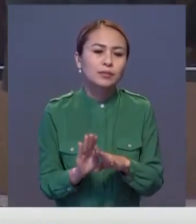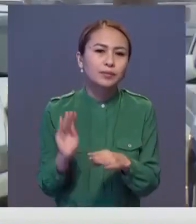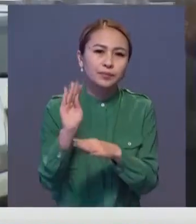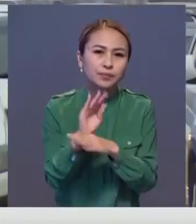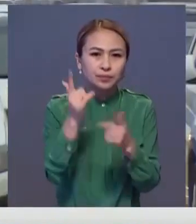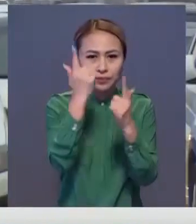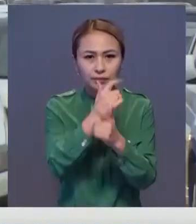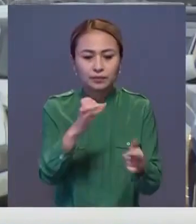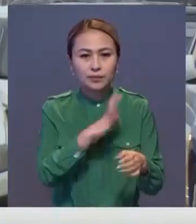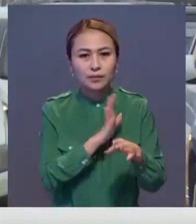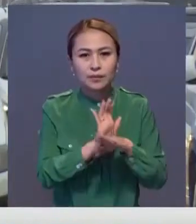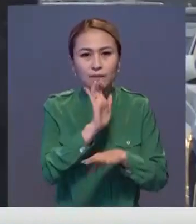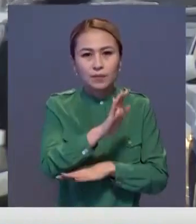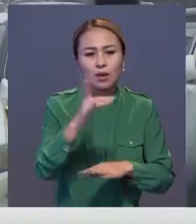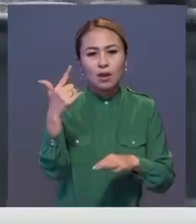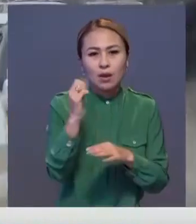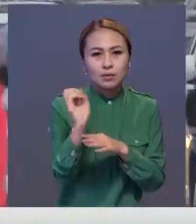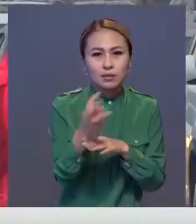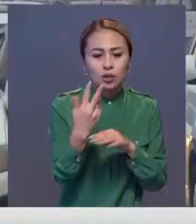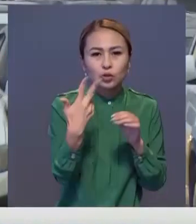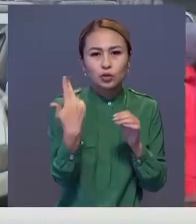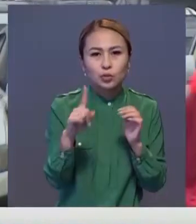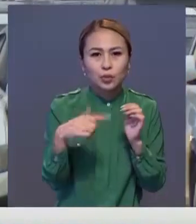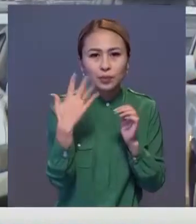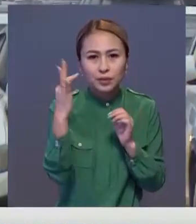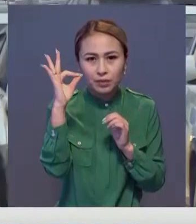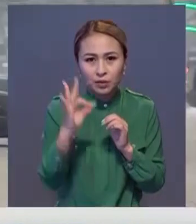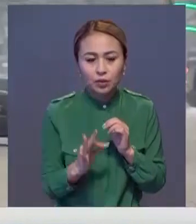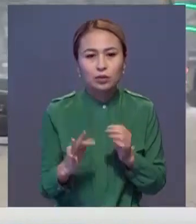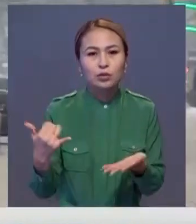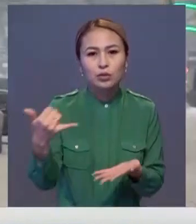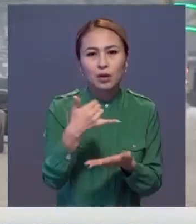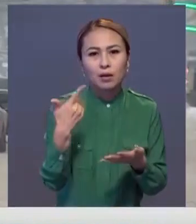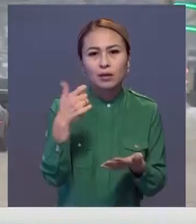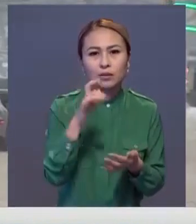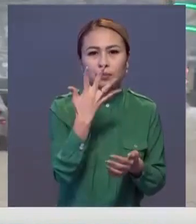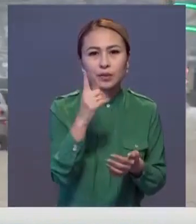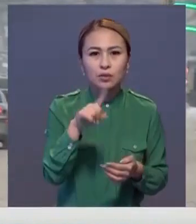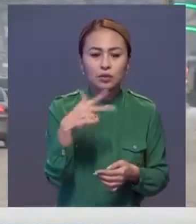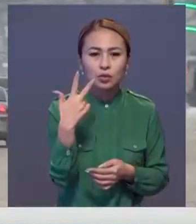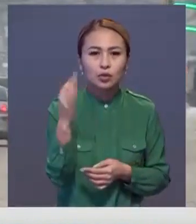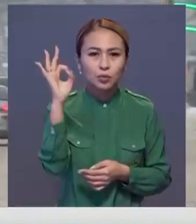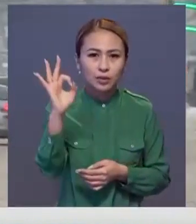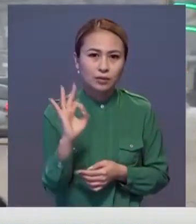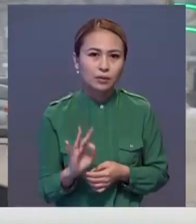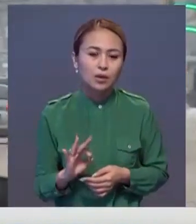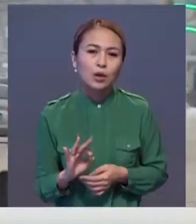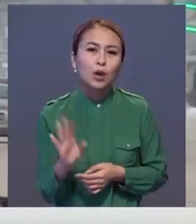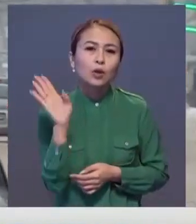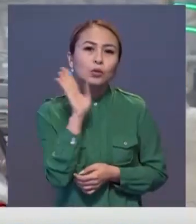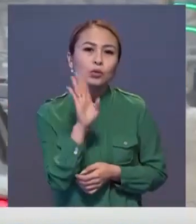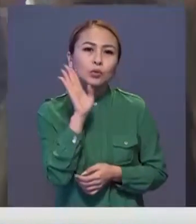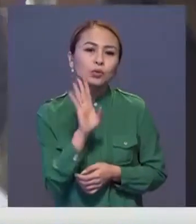тарату желілер арқылы жіберілетін табиғи газ бағасы 33,5%, ал сұйылтылған газ құны 5,3%-ке